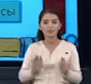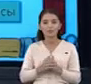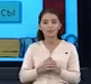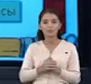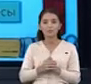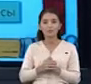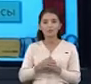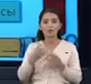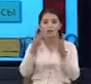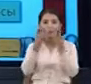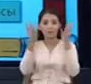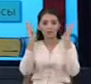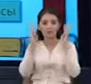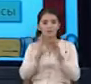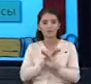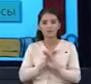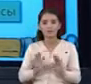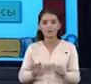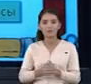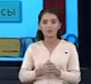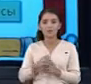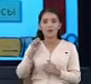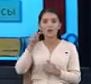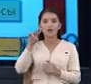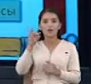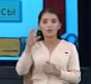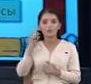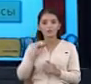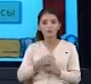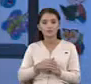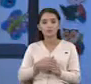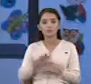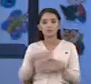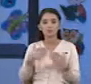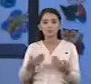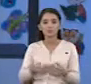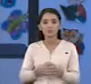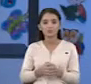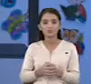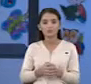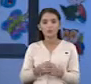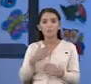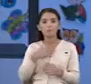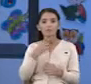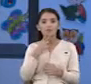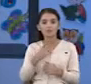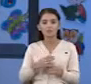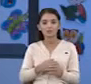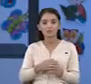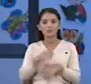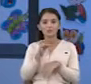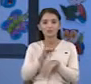Нет. У королевы? Нет. У Алисы? Тоже нет. Мы